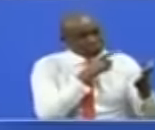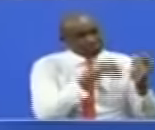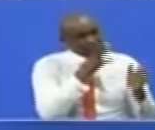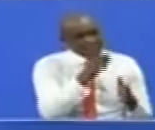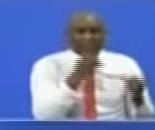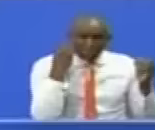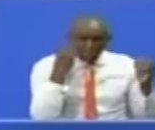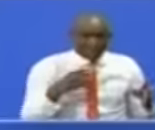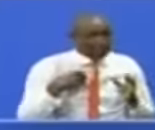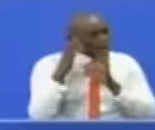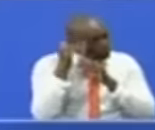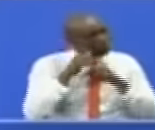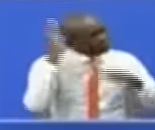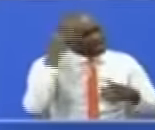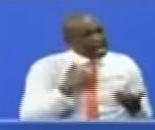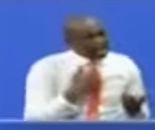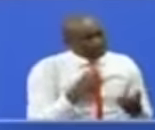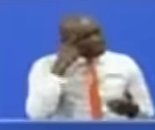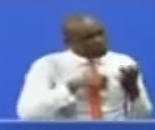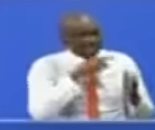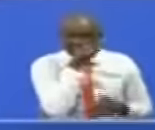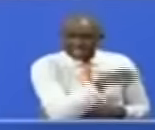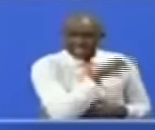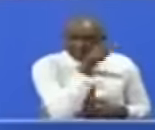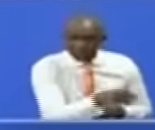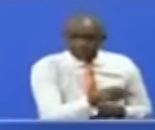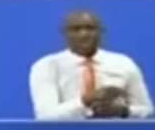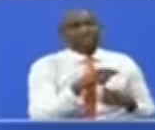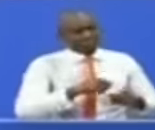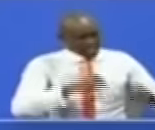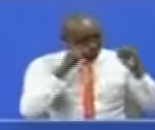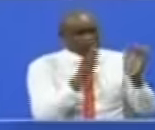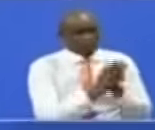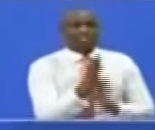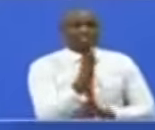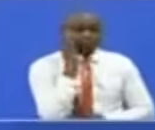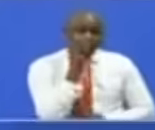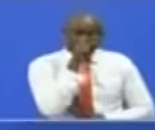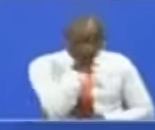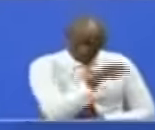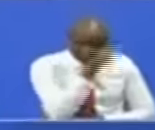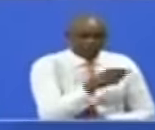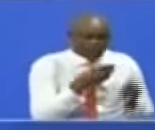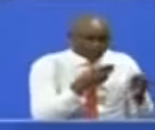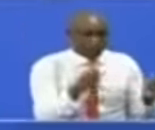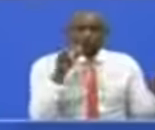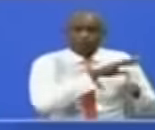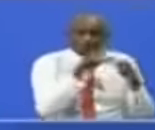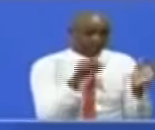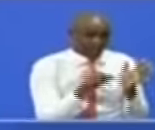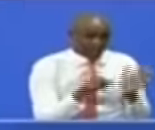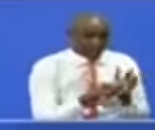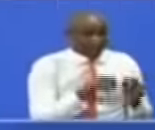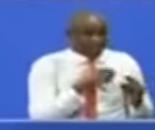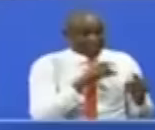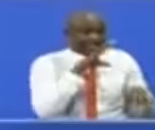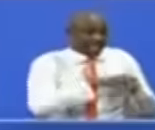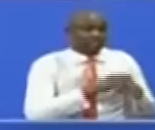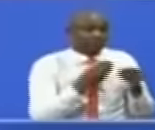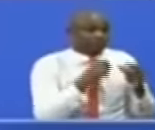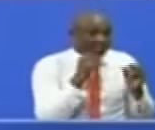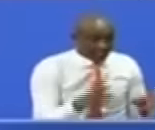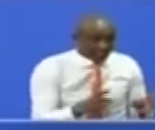wengi wameweka matumaini kwake, wanamuona yeye kama mwenyekiti wa kamati ya usalama, wanaona tegemeo liko kwake, lakini hawajalipata. Huenda